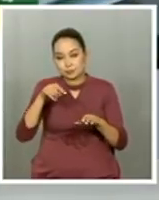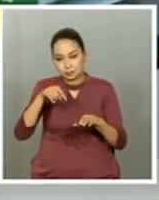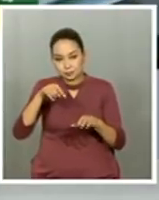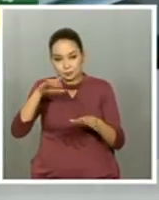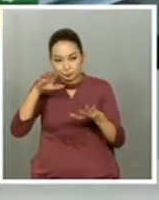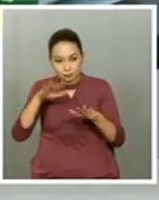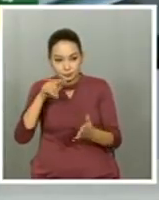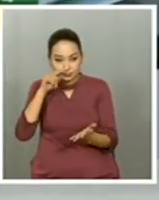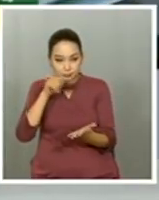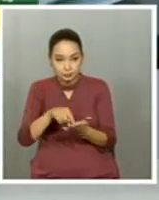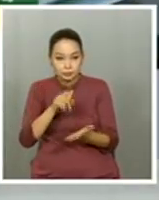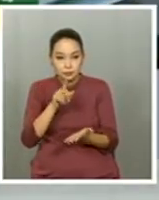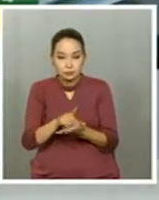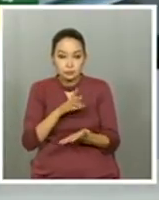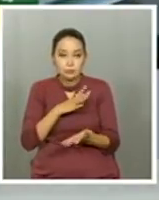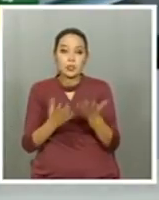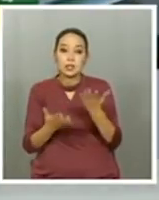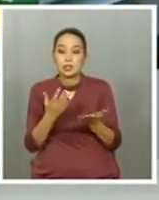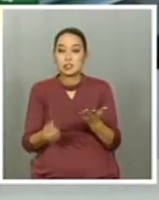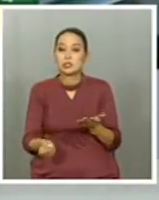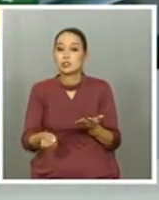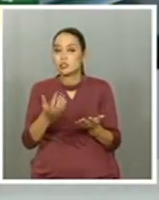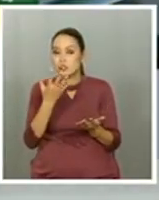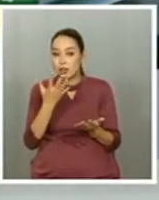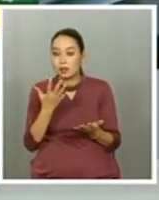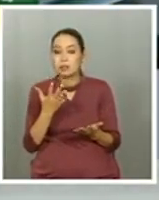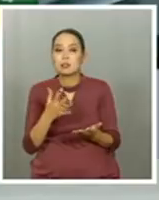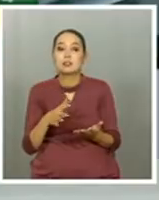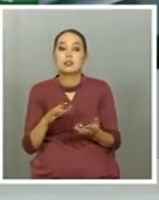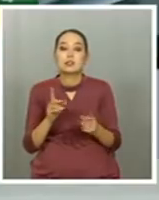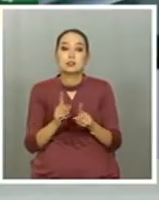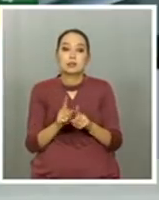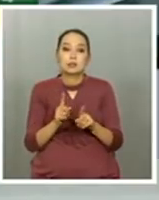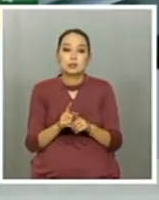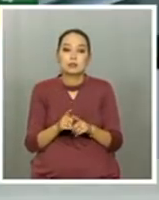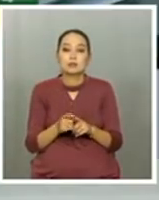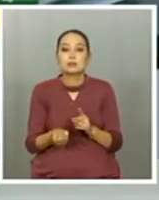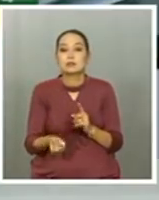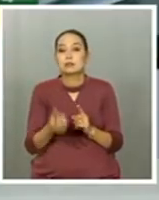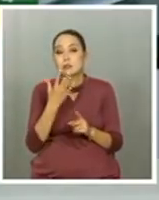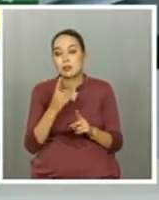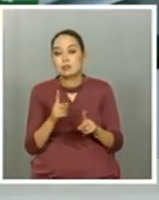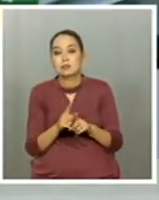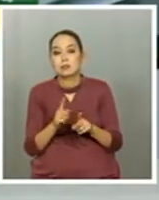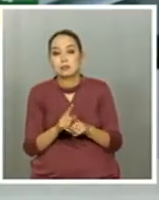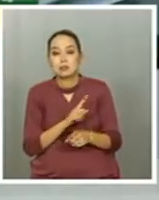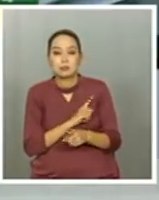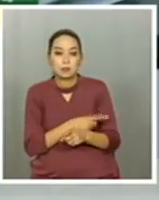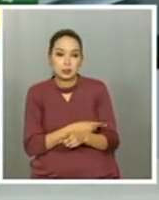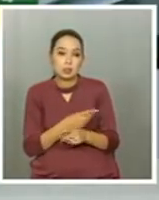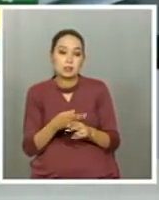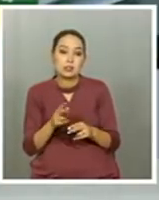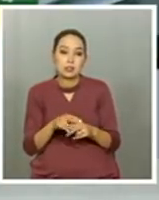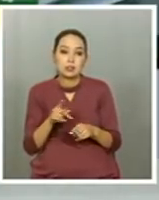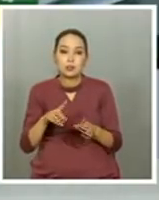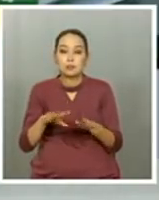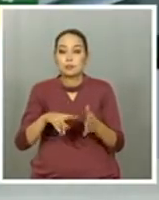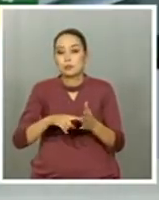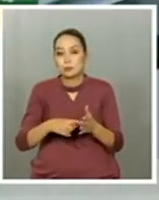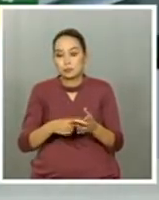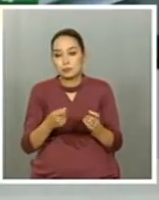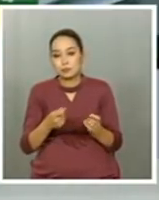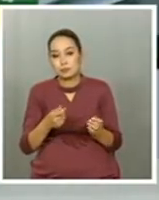де нысан жарықты толық қабылдамаса, немесе жарық толқындары дұрыс таралмайтын жағдайда, онда біз нысанның өлшемін